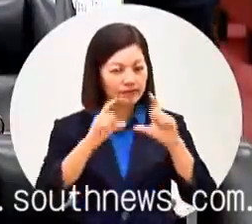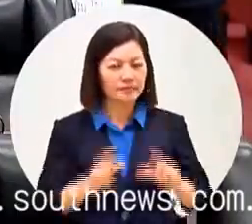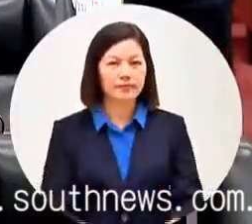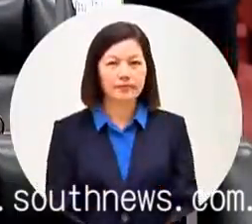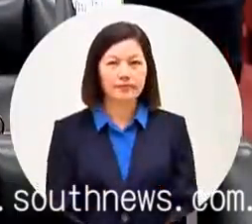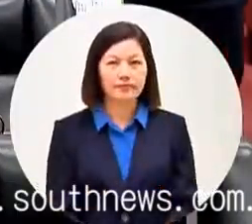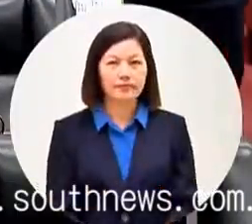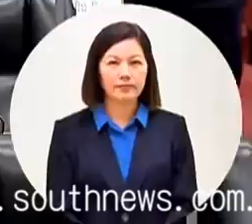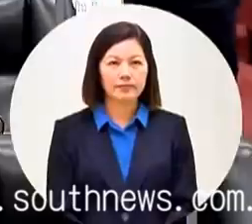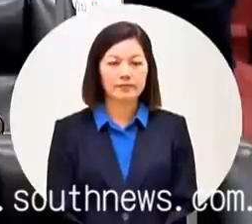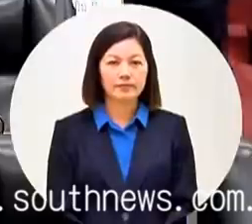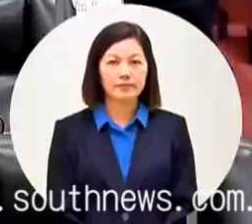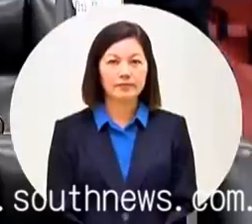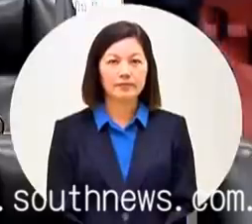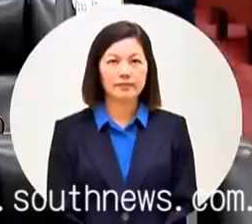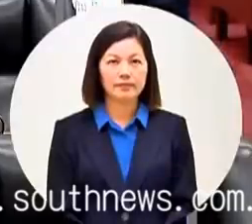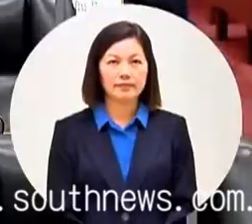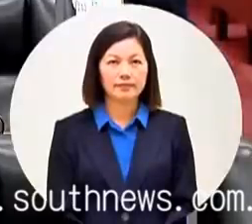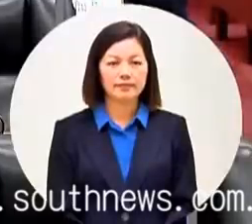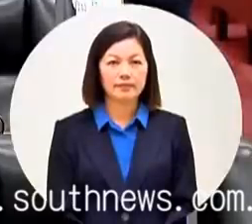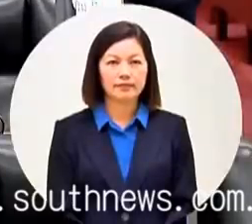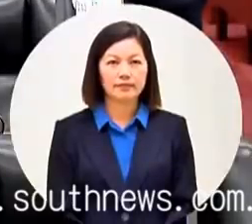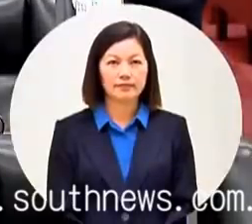复。 要市长耽误吗？ 对， 啊，市长耽误。